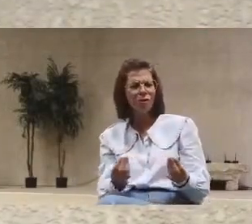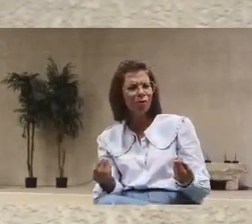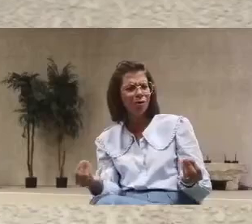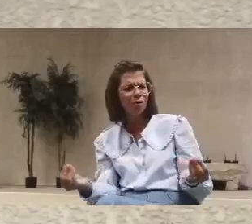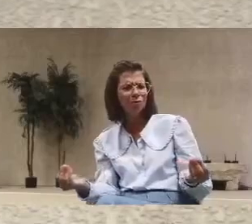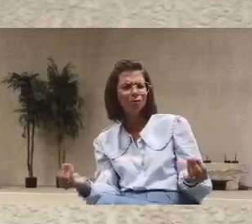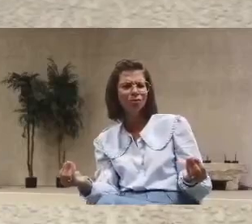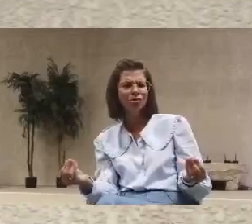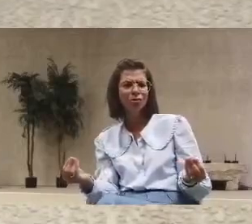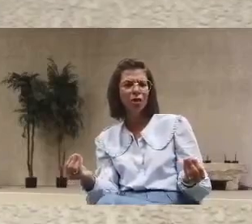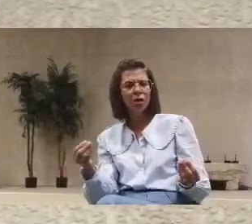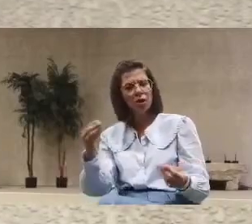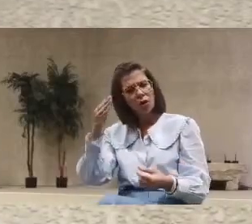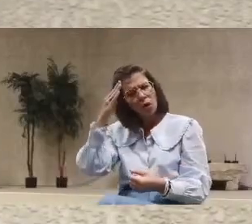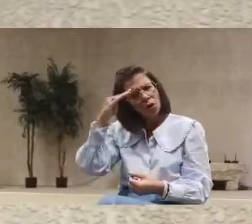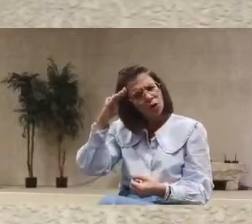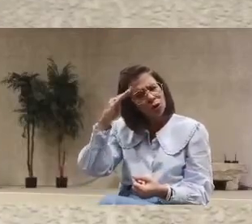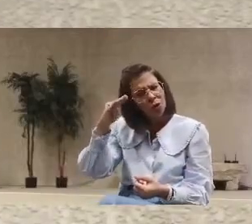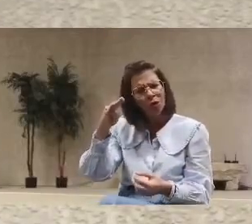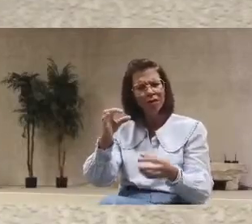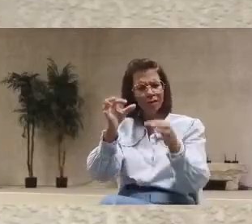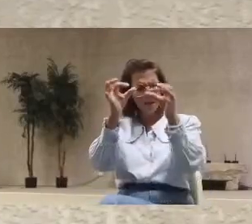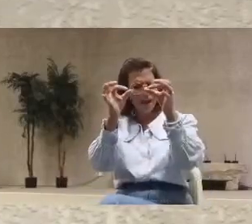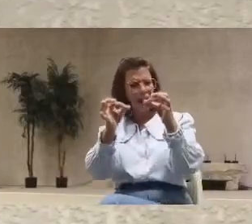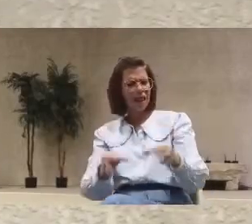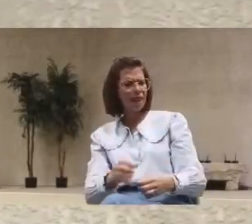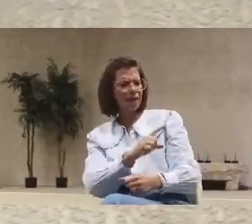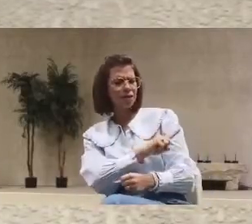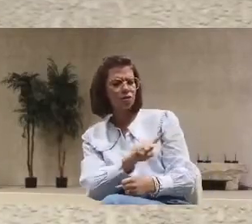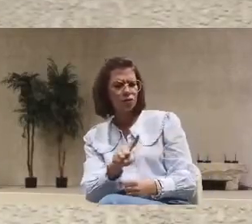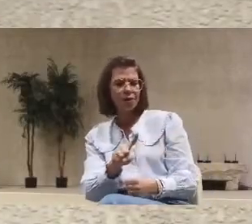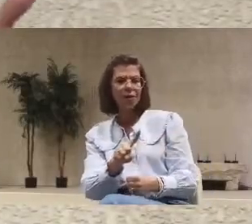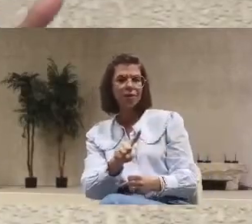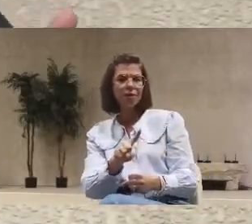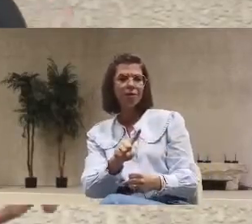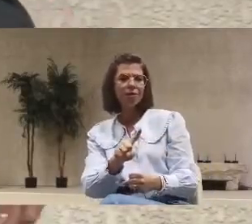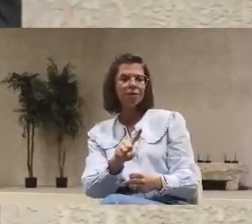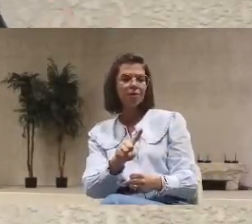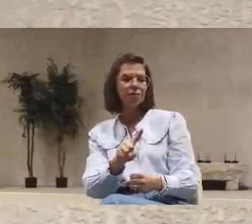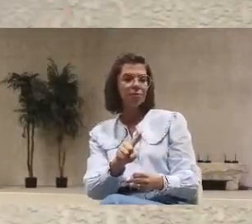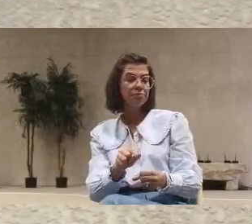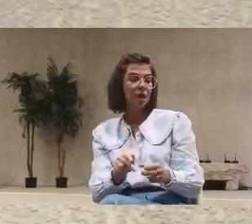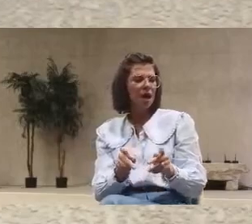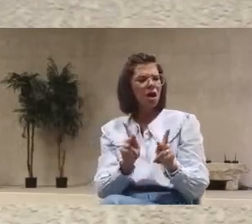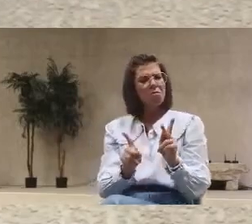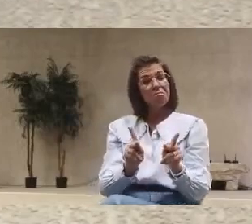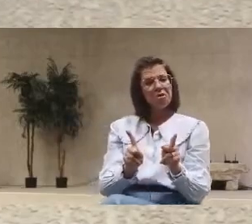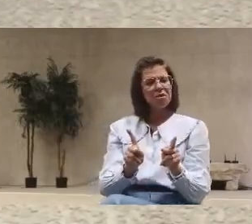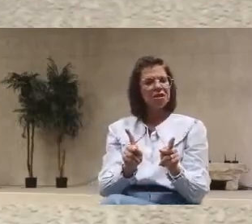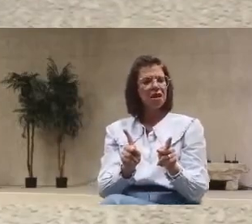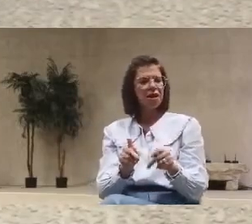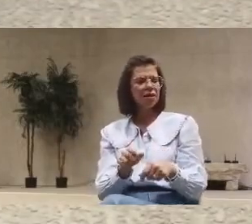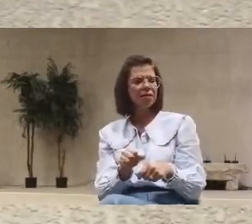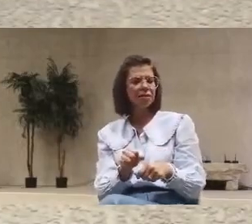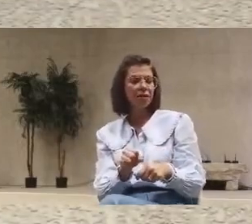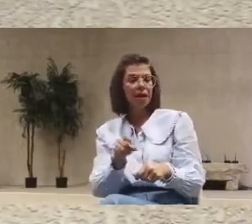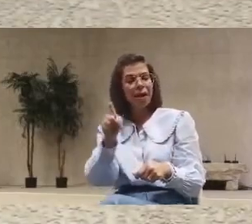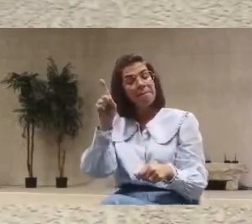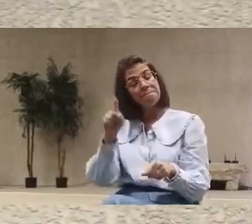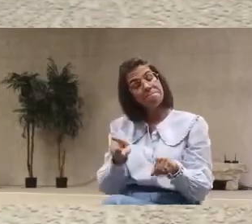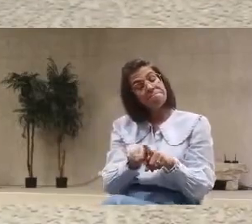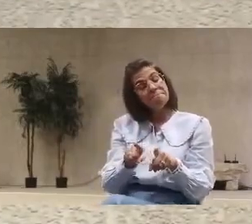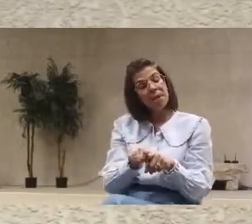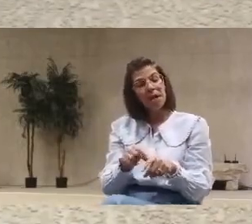'injustices. Et peut-être que vous-même, vous avez été victime d'injustices. Il semble même que le mal triomphe. Où est le mal